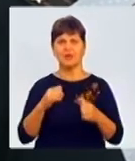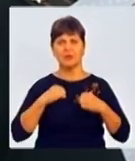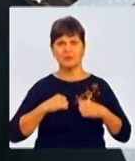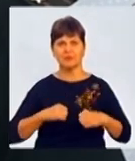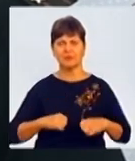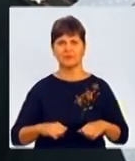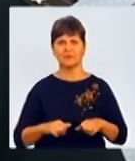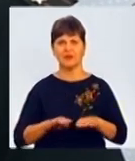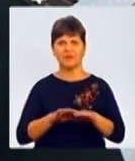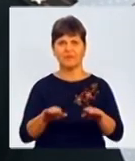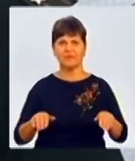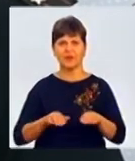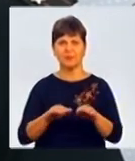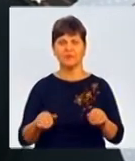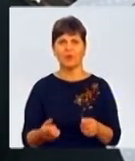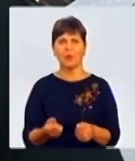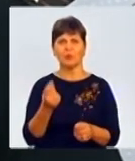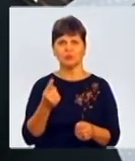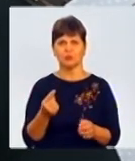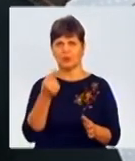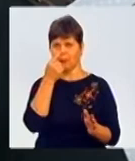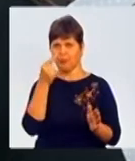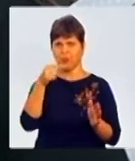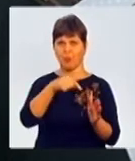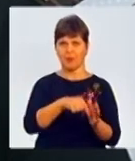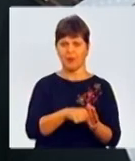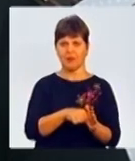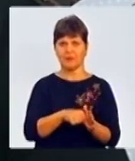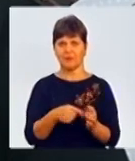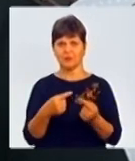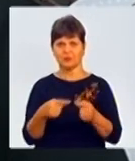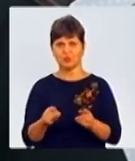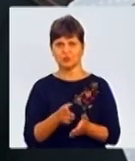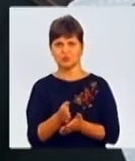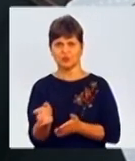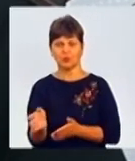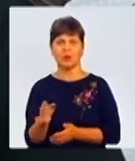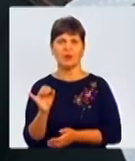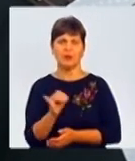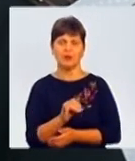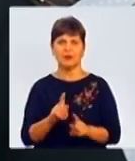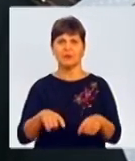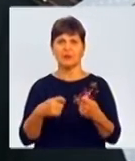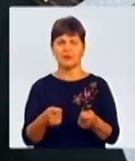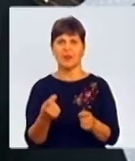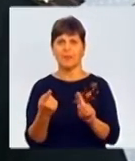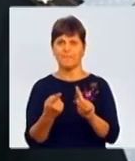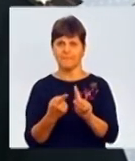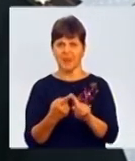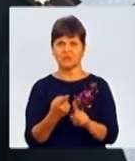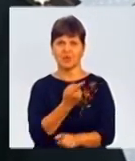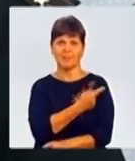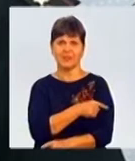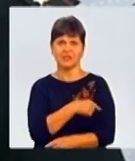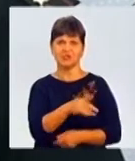бік, звідки людина туди потрапила, в цю пастку. Ну і стосовно надання першої домедичної допомоги,